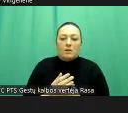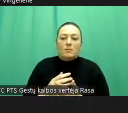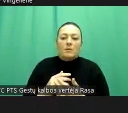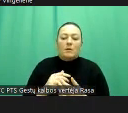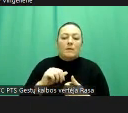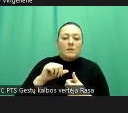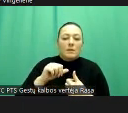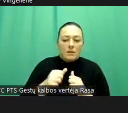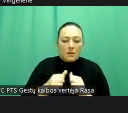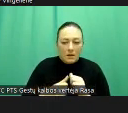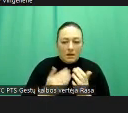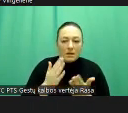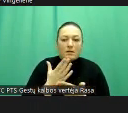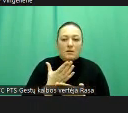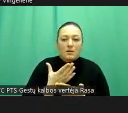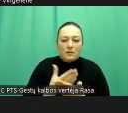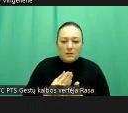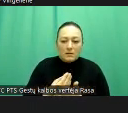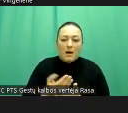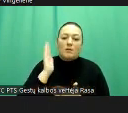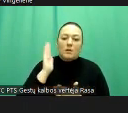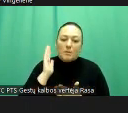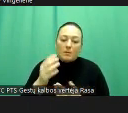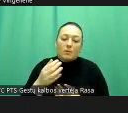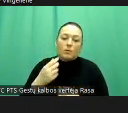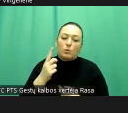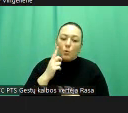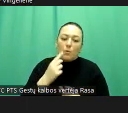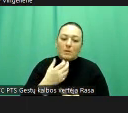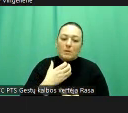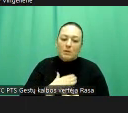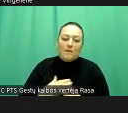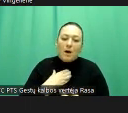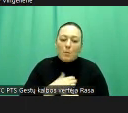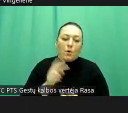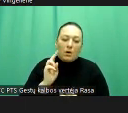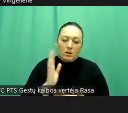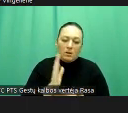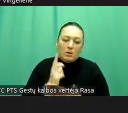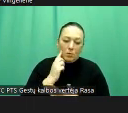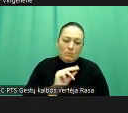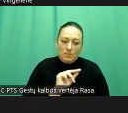iškeliame savo seminarų metu ir pabrėžėme, nes mūsų nuomonė tai yra taip svarbu.